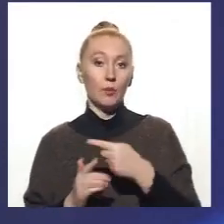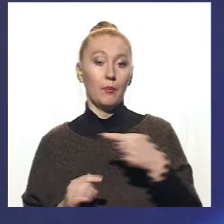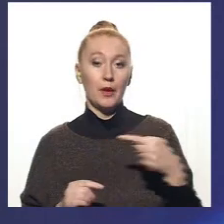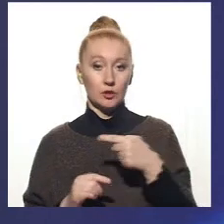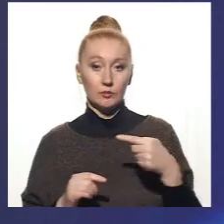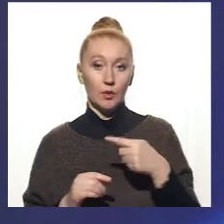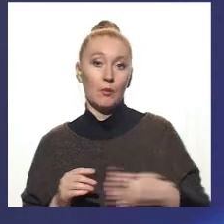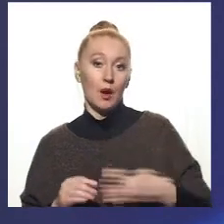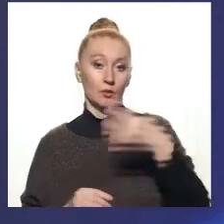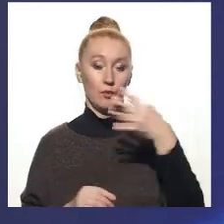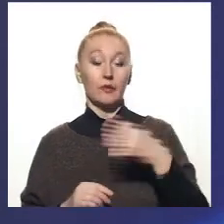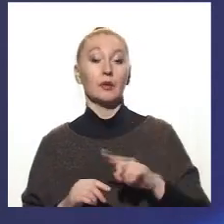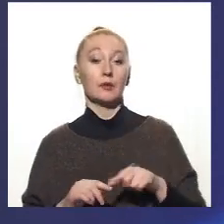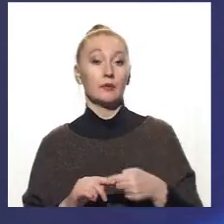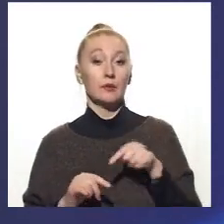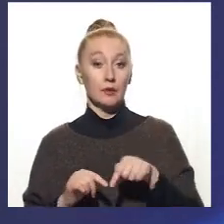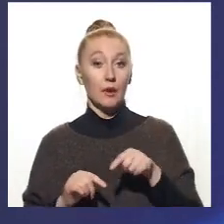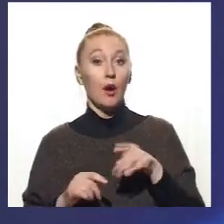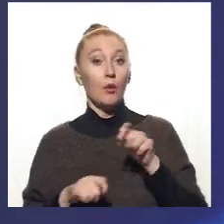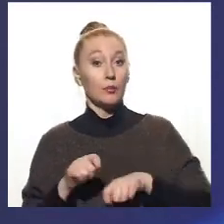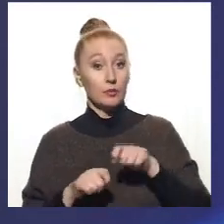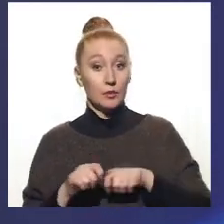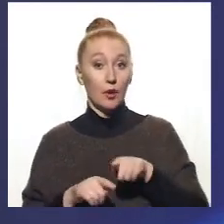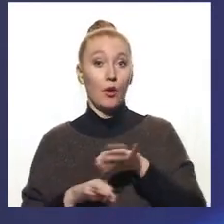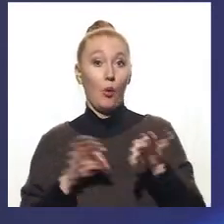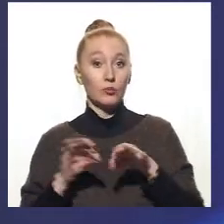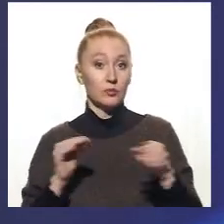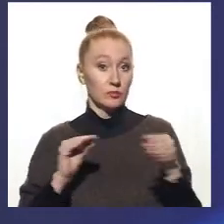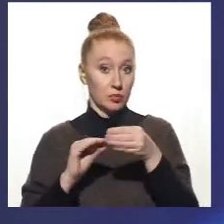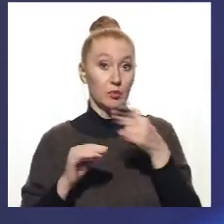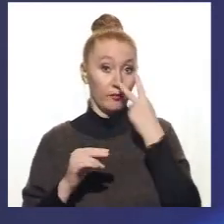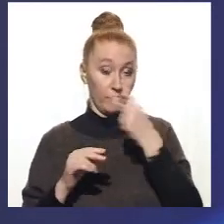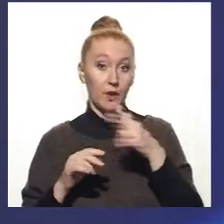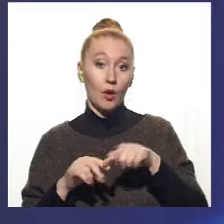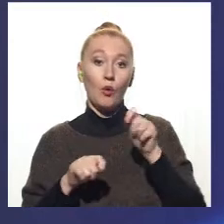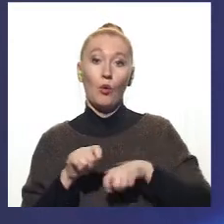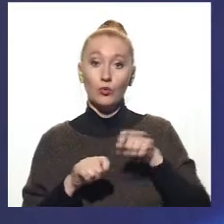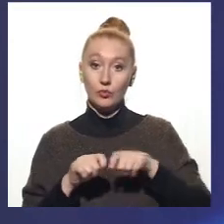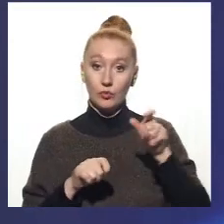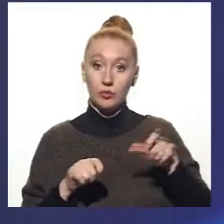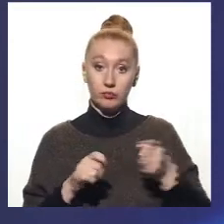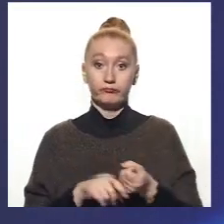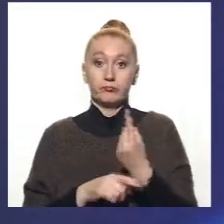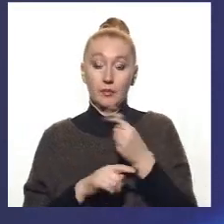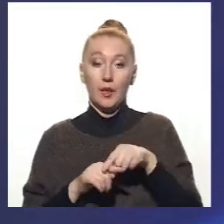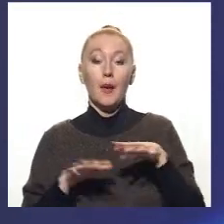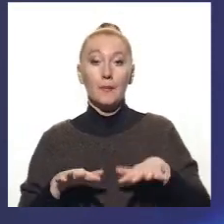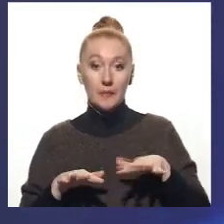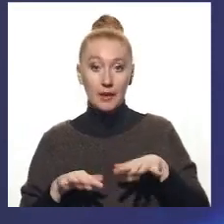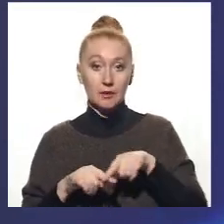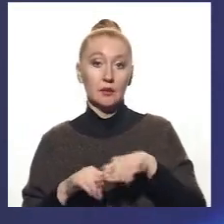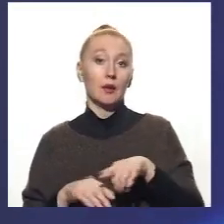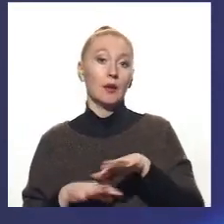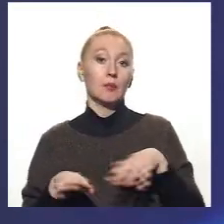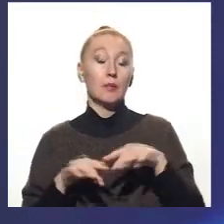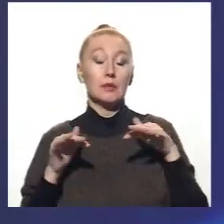першому поверсі багатоповерхівки. Під час перевірок конструкцію помітили співробітники управління контролю за благоустроєм міста Дніпровської міськради.